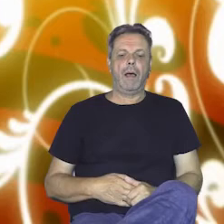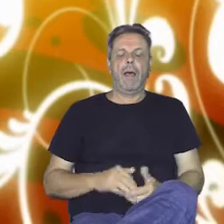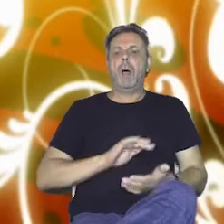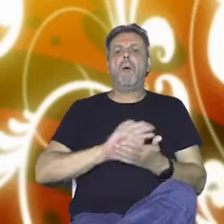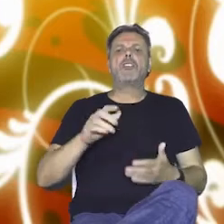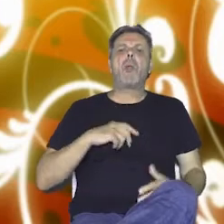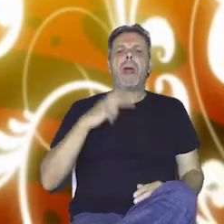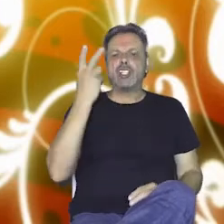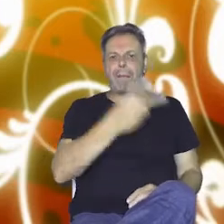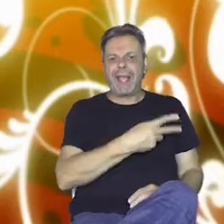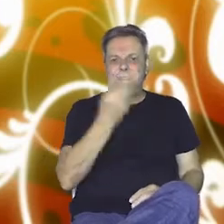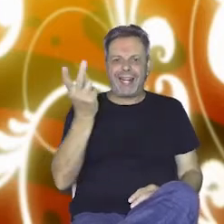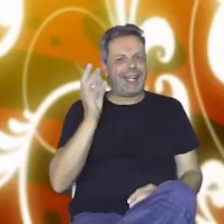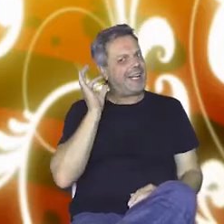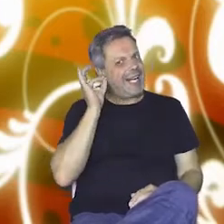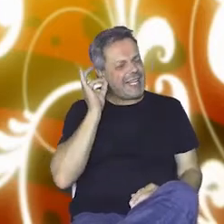našim gledateljicama.